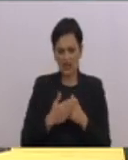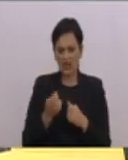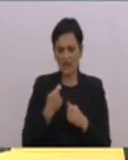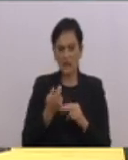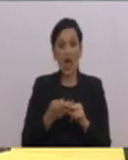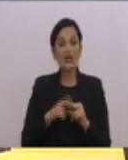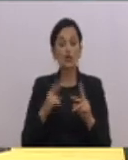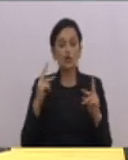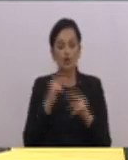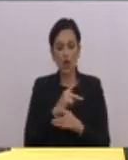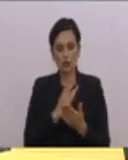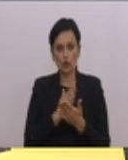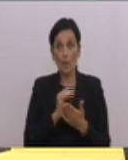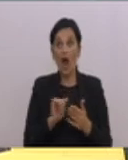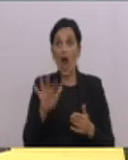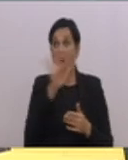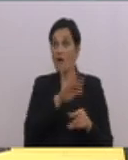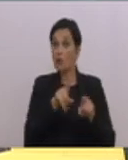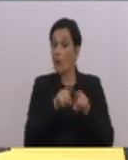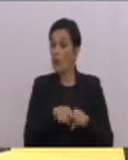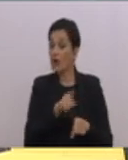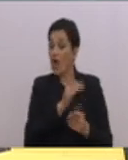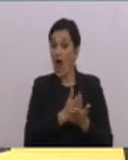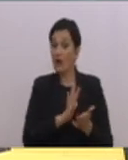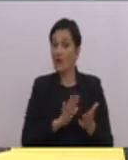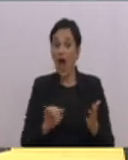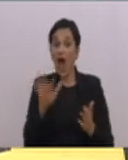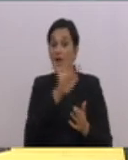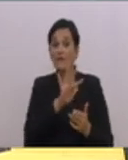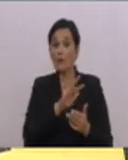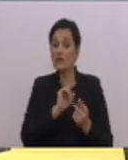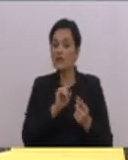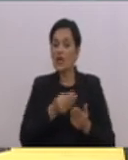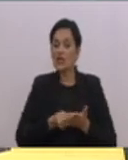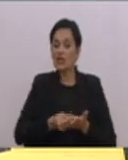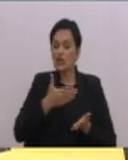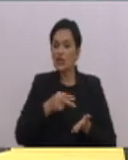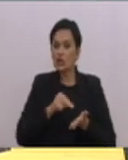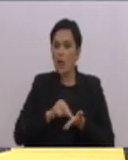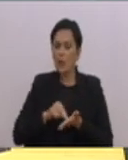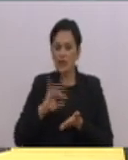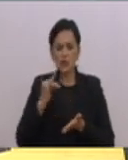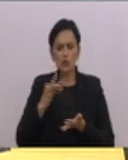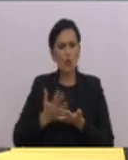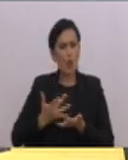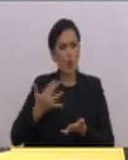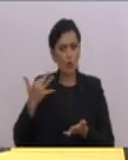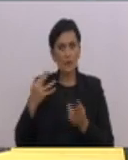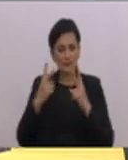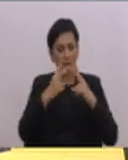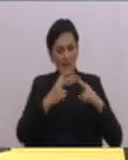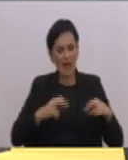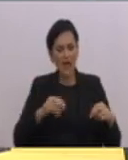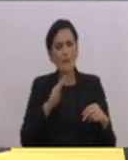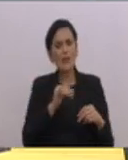უბრალოდ. და ევროპა ასე არისო, ევროპა ასე არ აღშენდა, ევროპა საწინააღმდეგო ღირებულებებზე იდგა მთელი ეს ისტორია. გადახედეთ